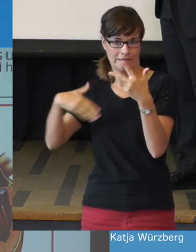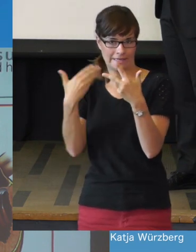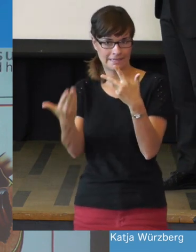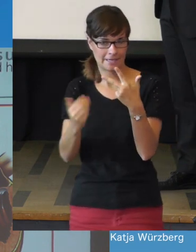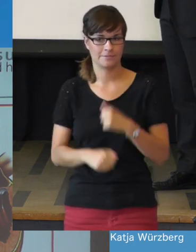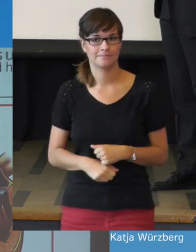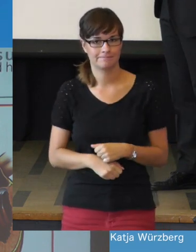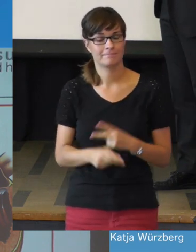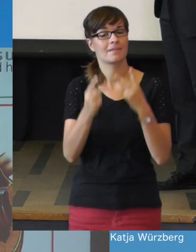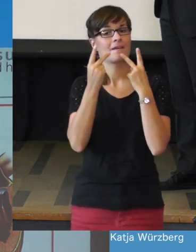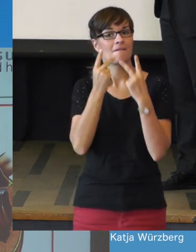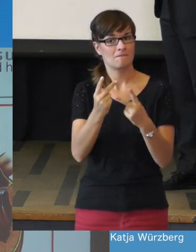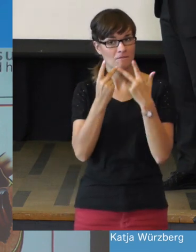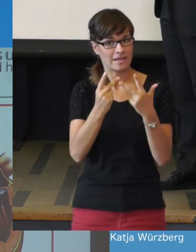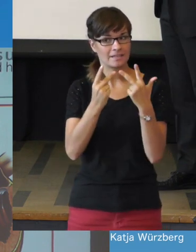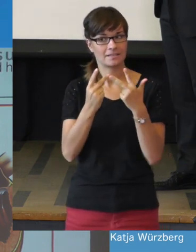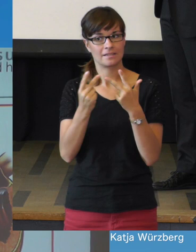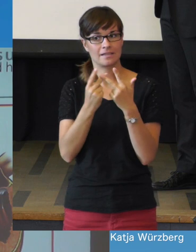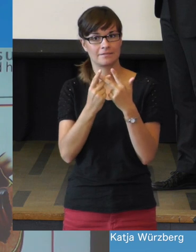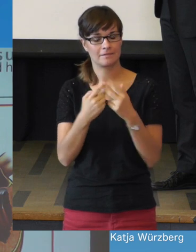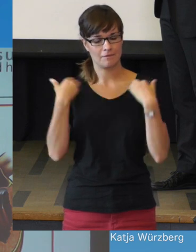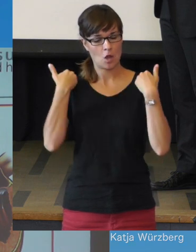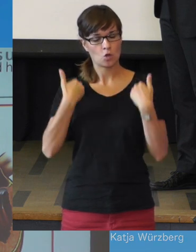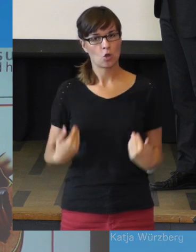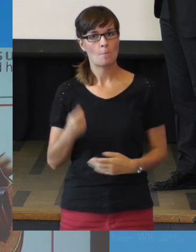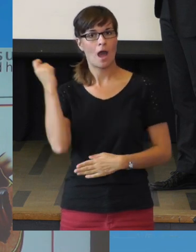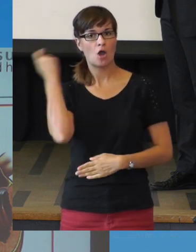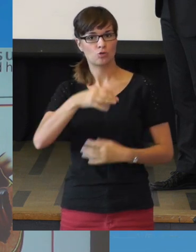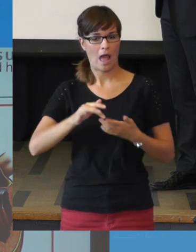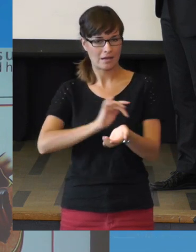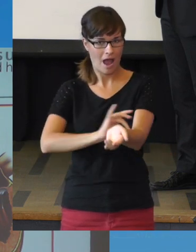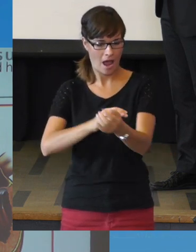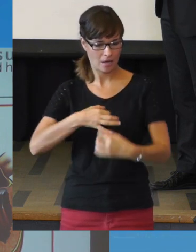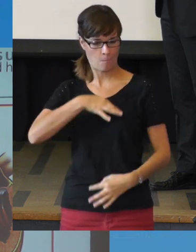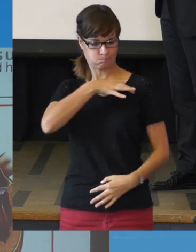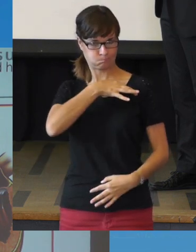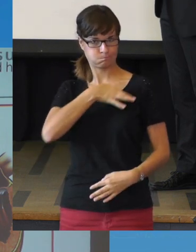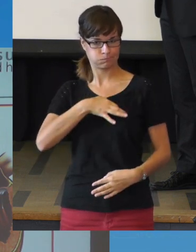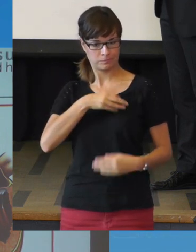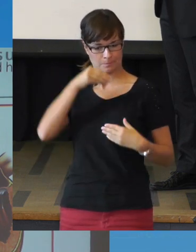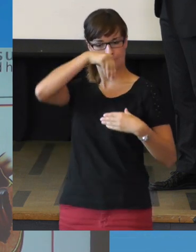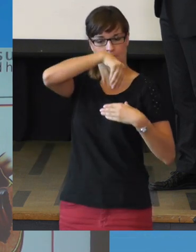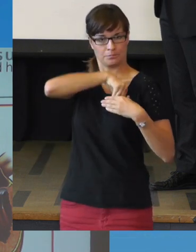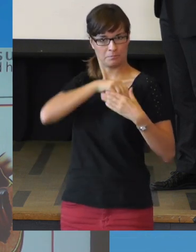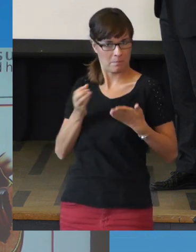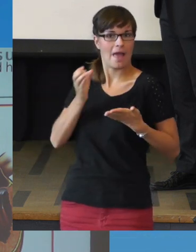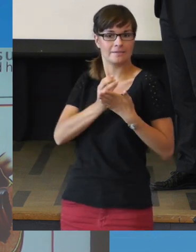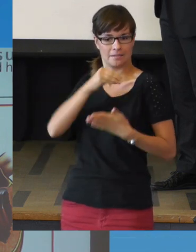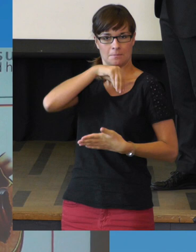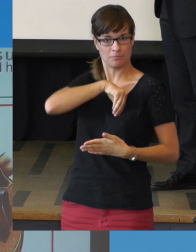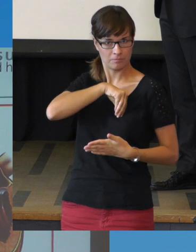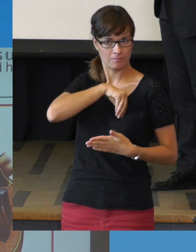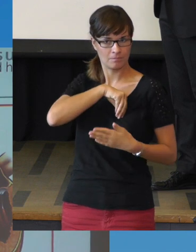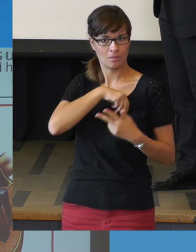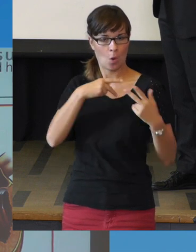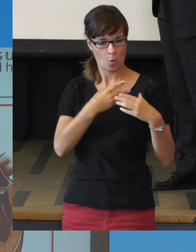die Herzklappe über die Beinschlagader, die Körperschlagader ersetzt. Es gibt aber auch die Möglichkeit, das durch die Herzspitze in Kombination